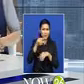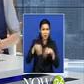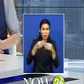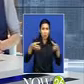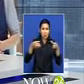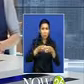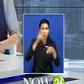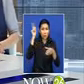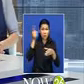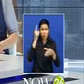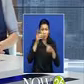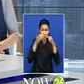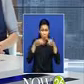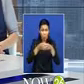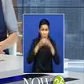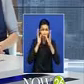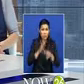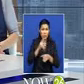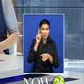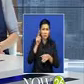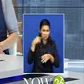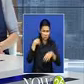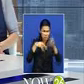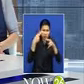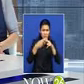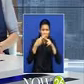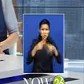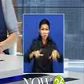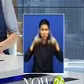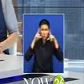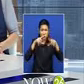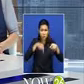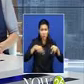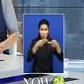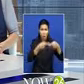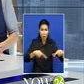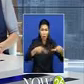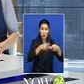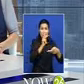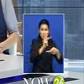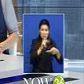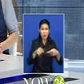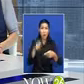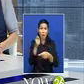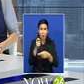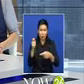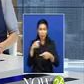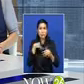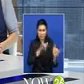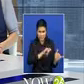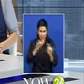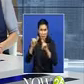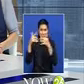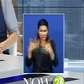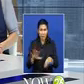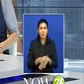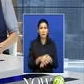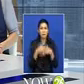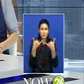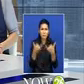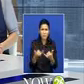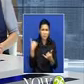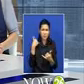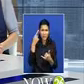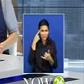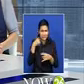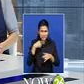ท่องเที่ยวประมาณ3คนจากแหล่งท่องเที่ยวชื่อดังก็คือที่เกาะกรีนกับออคิดแล้วค่ะแล้วรวมถึง